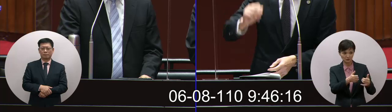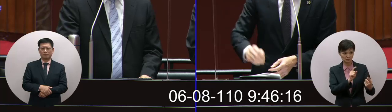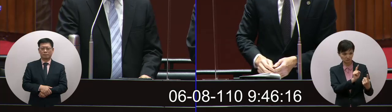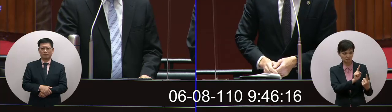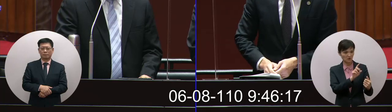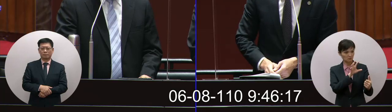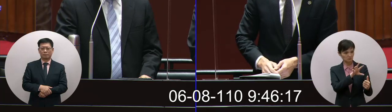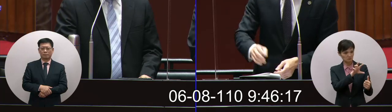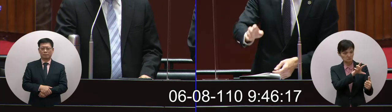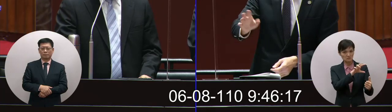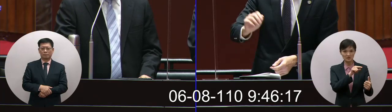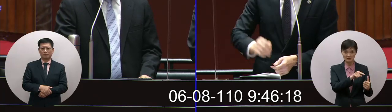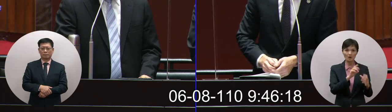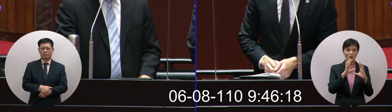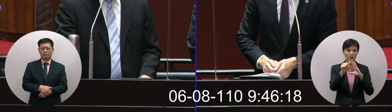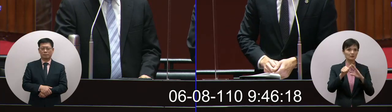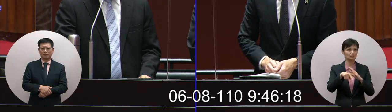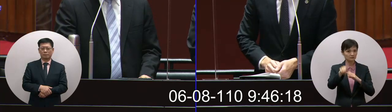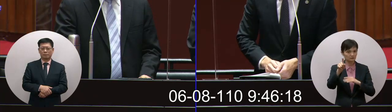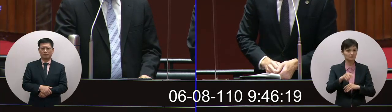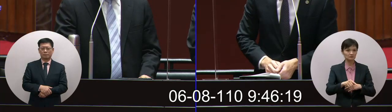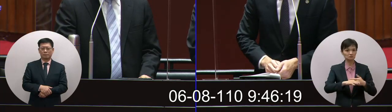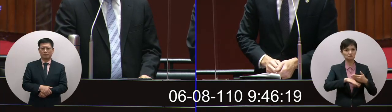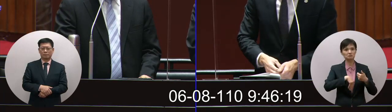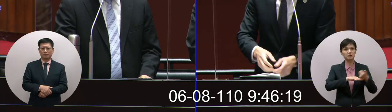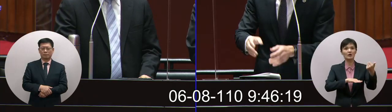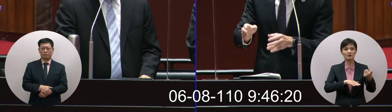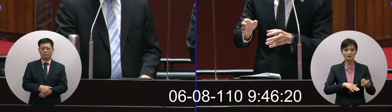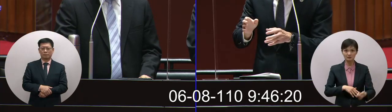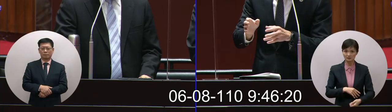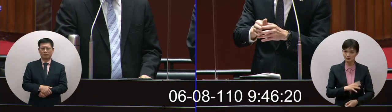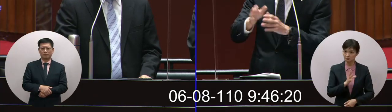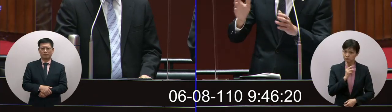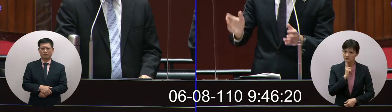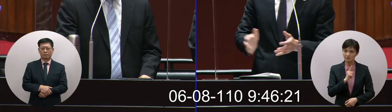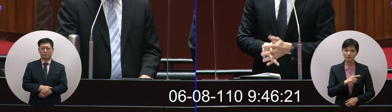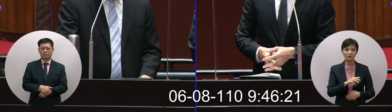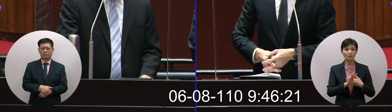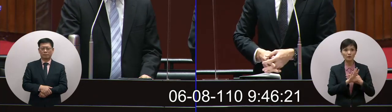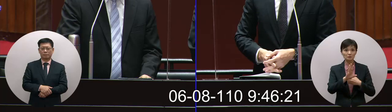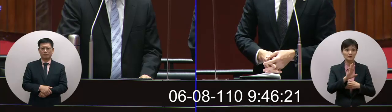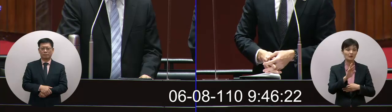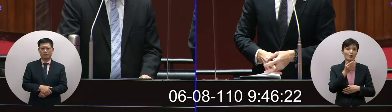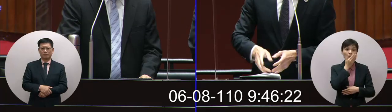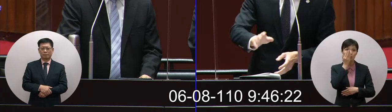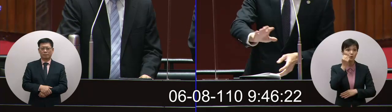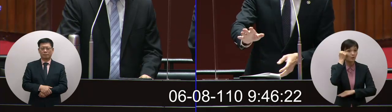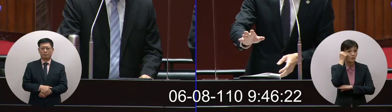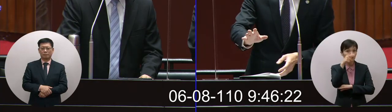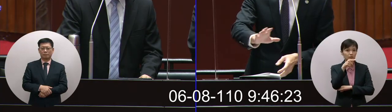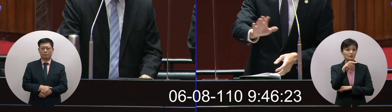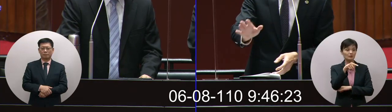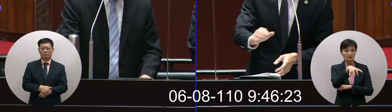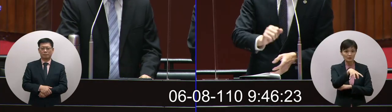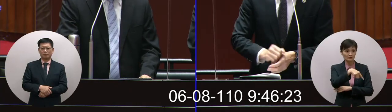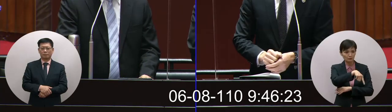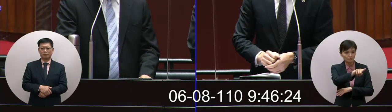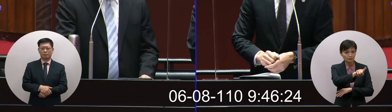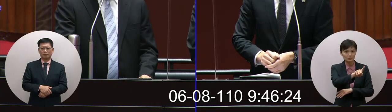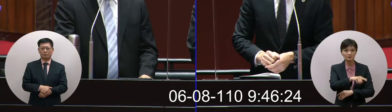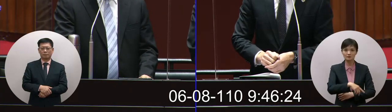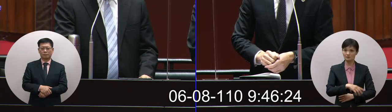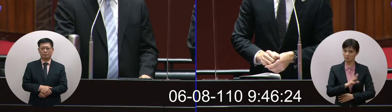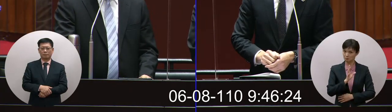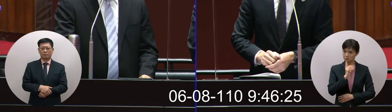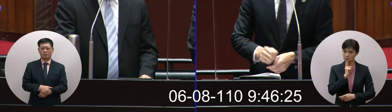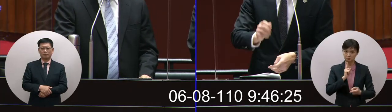家己出去外口住住这个旅馆。所以讲我讲吼，这都是一种。这个地方吼，完全无伫插